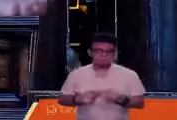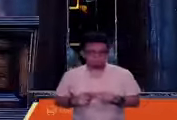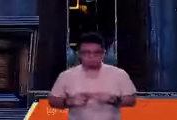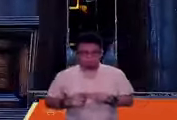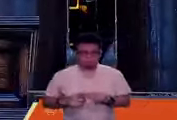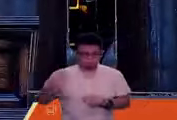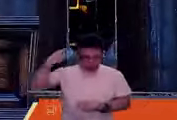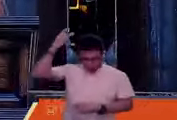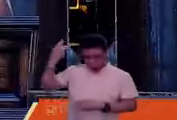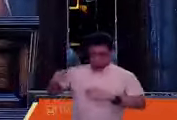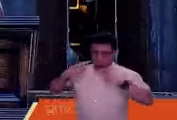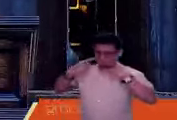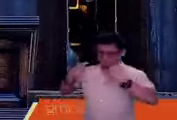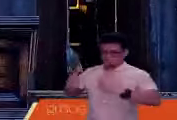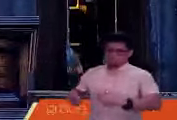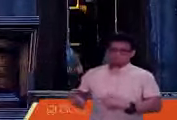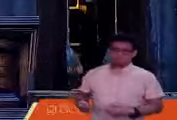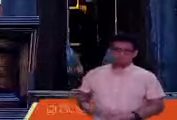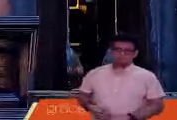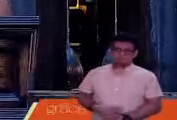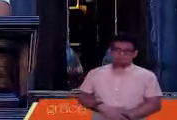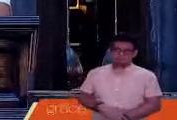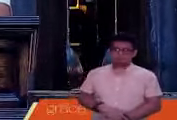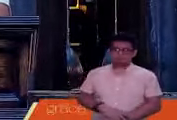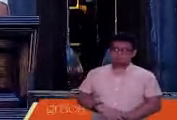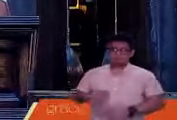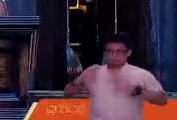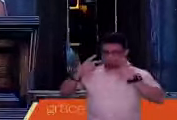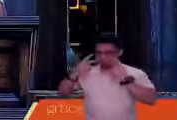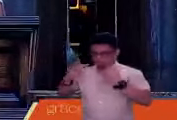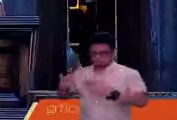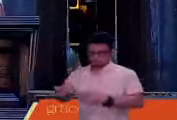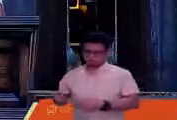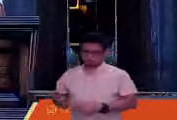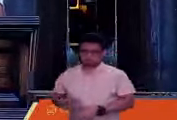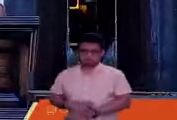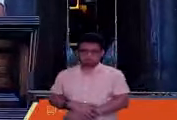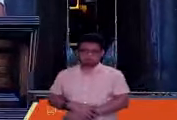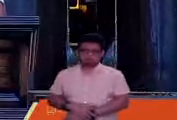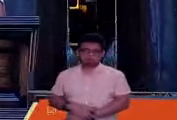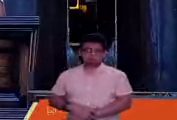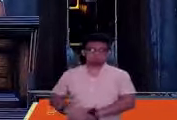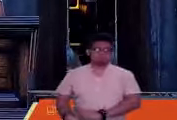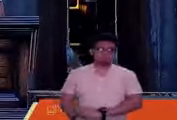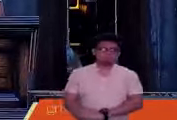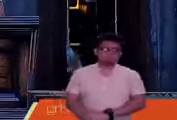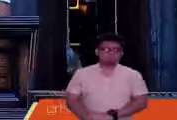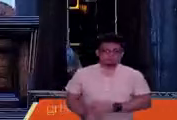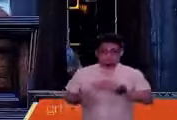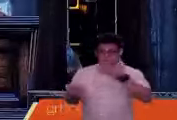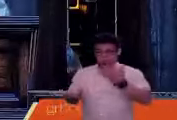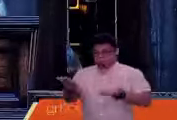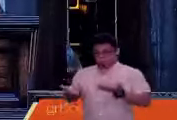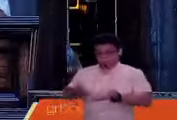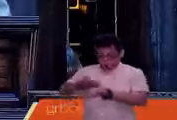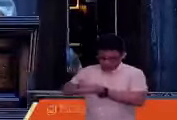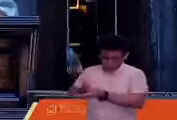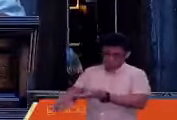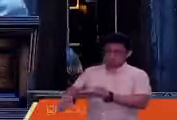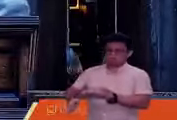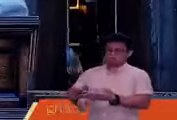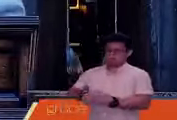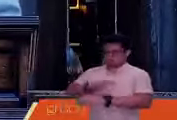prophetic interpretations. Di magyugumayo prophetic interpretation, mga kaigsunan. Probably, I can tell